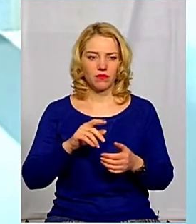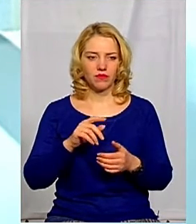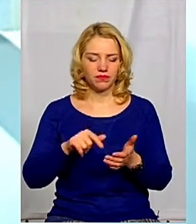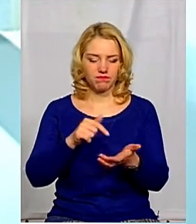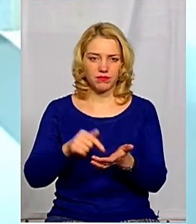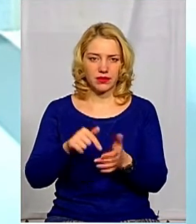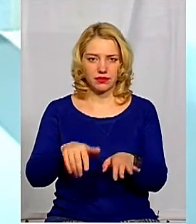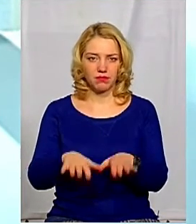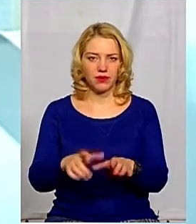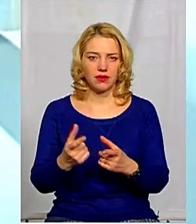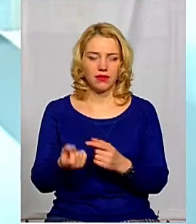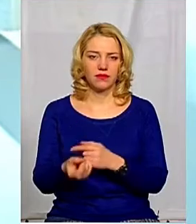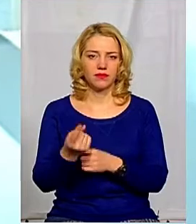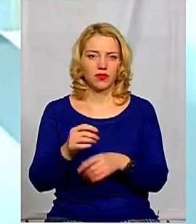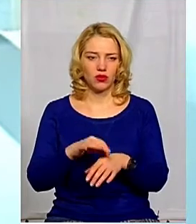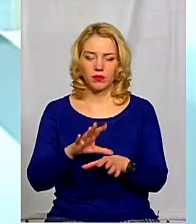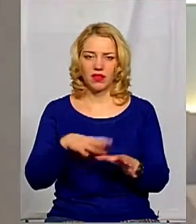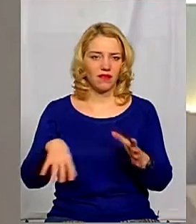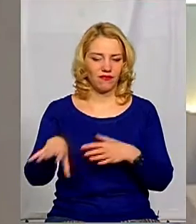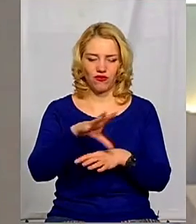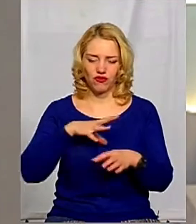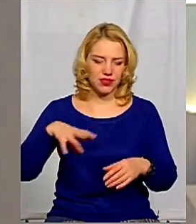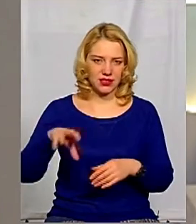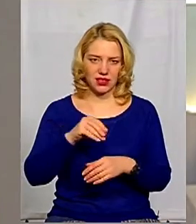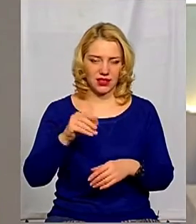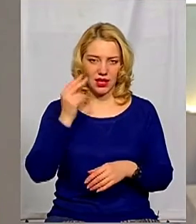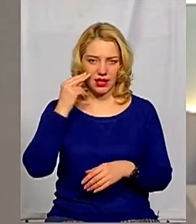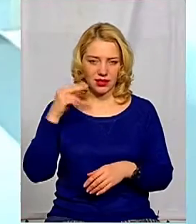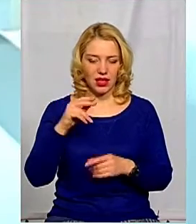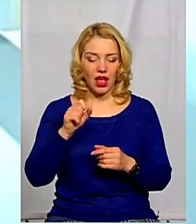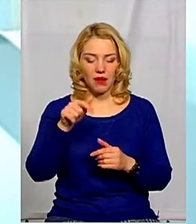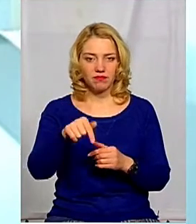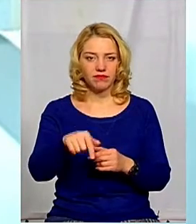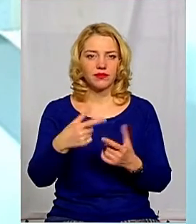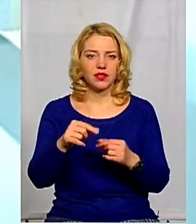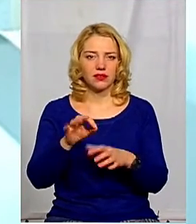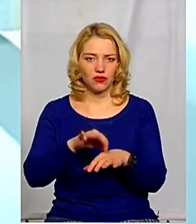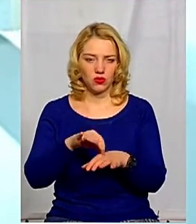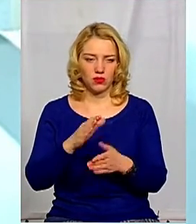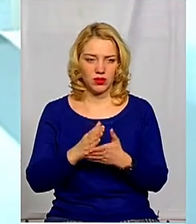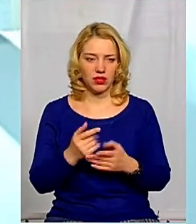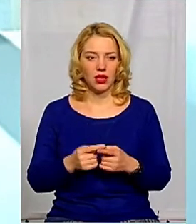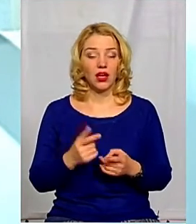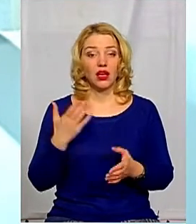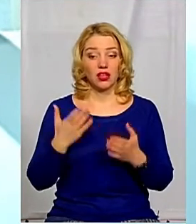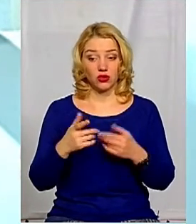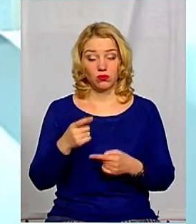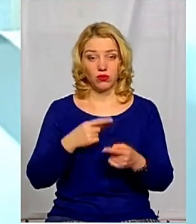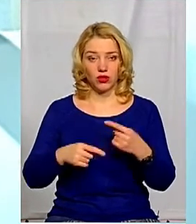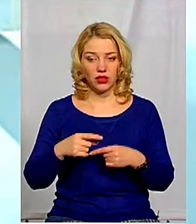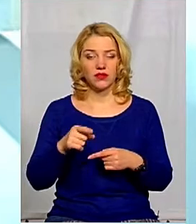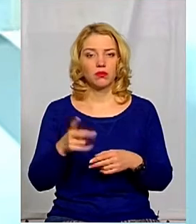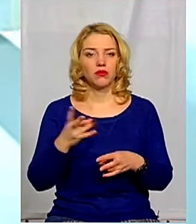Тобто не взагалі з Китаю. Це основне. Це основне. Він повернувся і він має бути хворим.